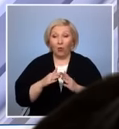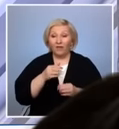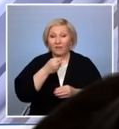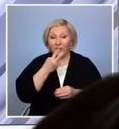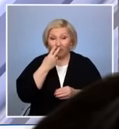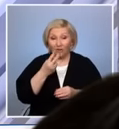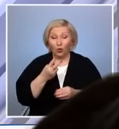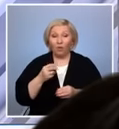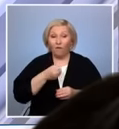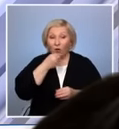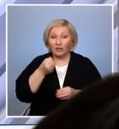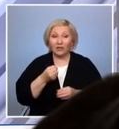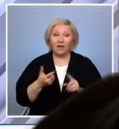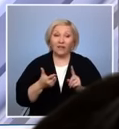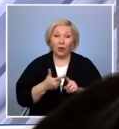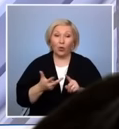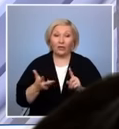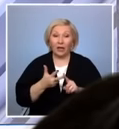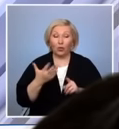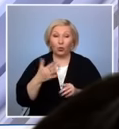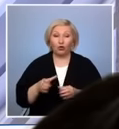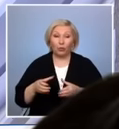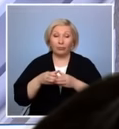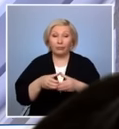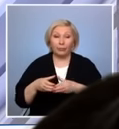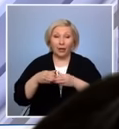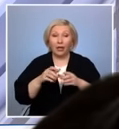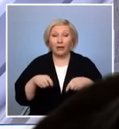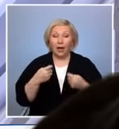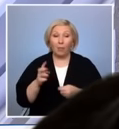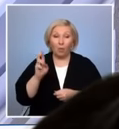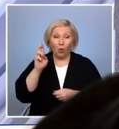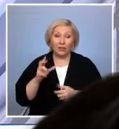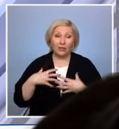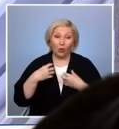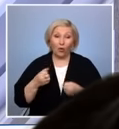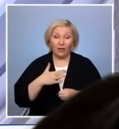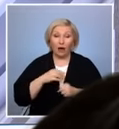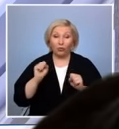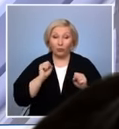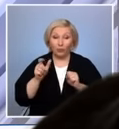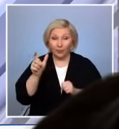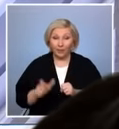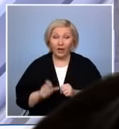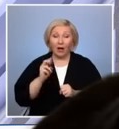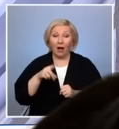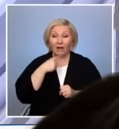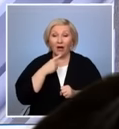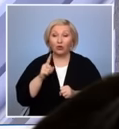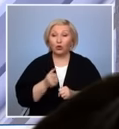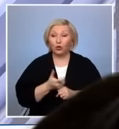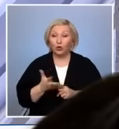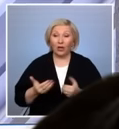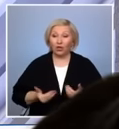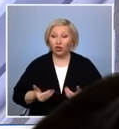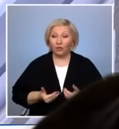и понимать их существование, тем более от бывшего друга. Мурзагулов с Хабировым всегда